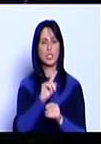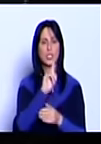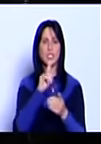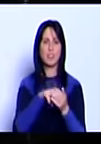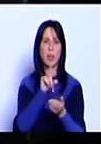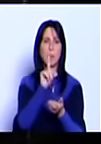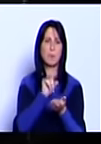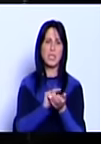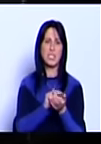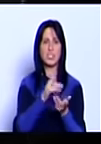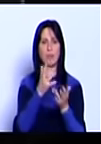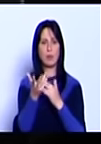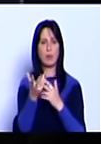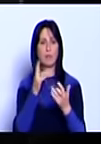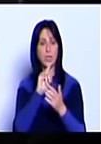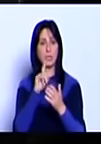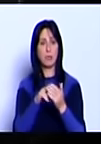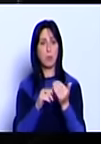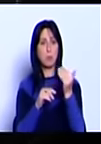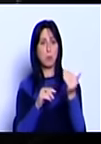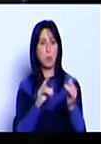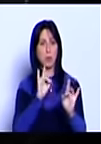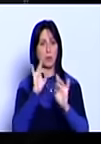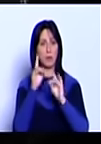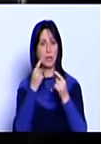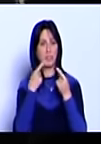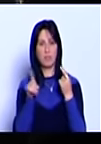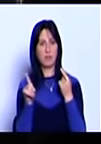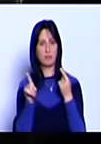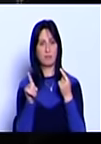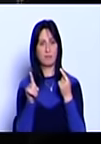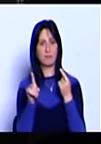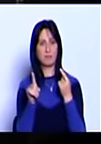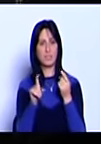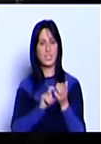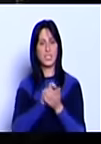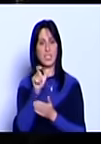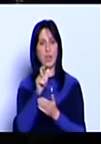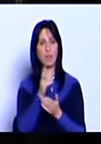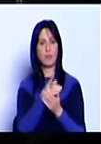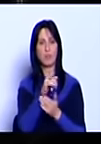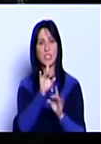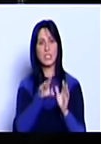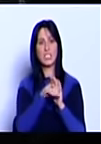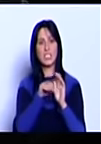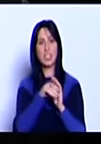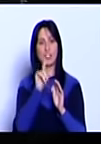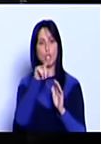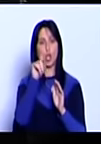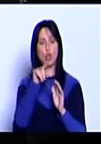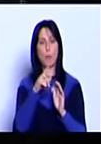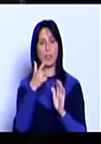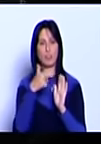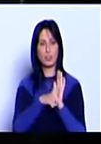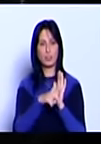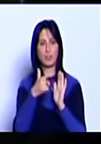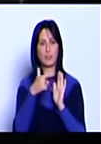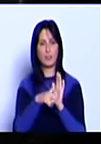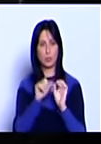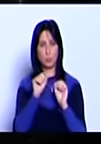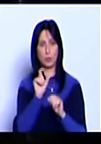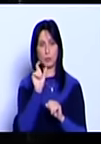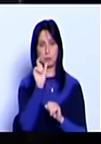ეს პენსიები თუ საგარეო პოლიტიკა თუ სხვა. თქვენ განსხვავებული გზა არჩიეთ და თქვენ საარჩევნო ნომერზე ახდენთ კონცენტრაციას. ახლა ჩვენ